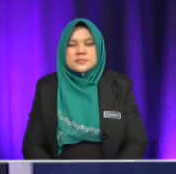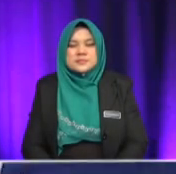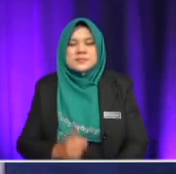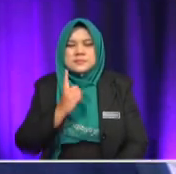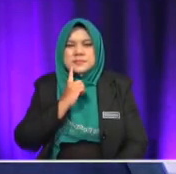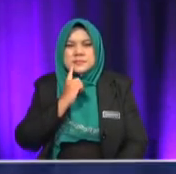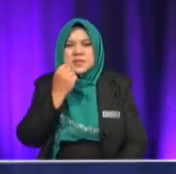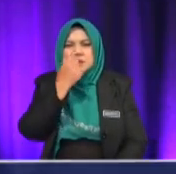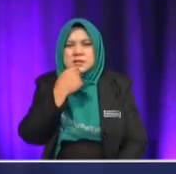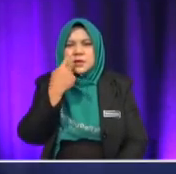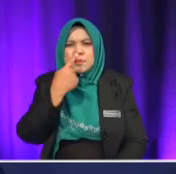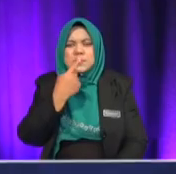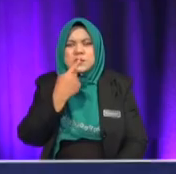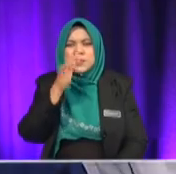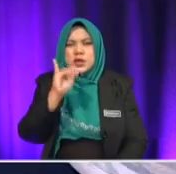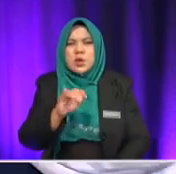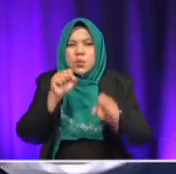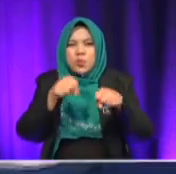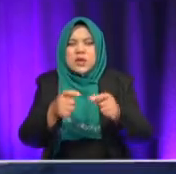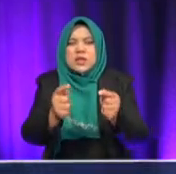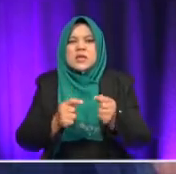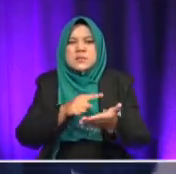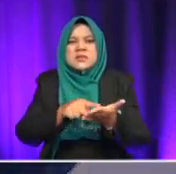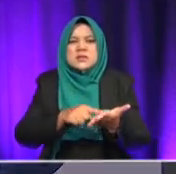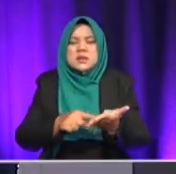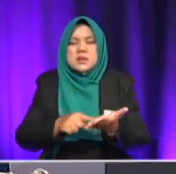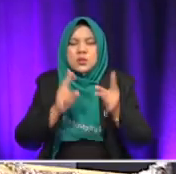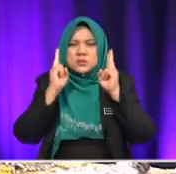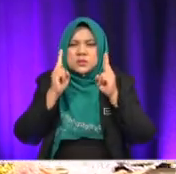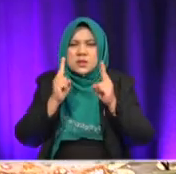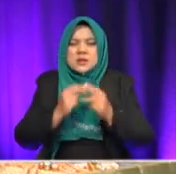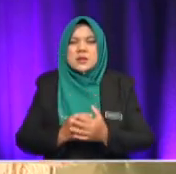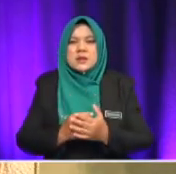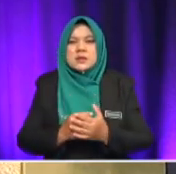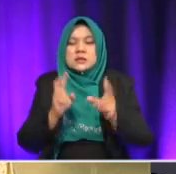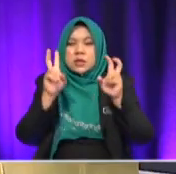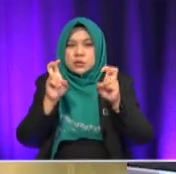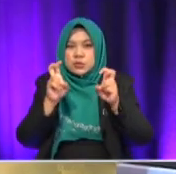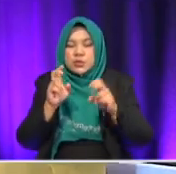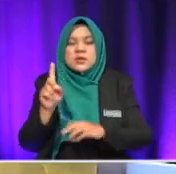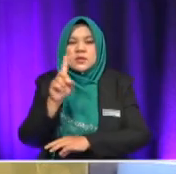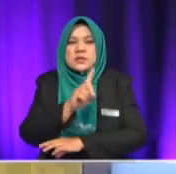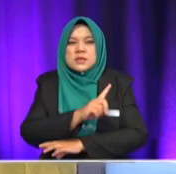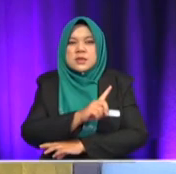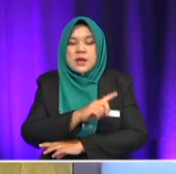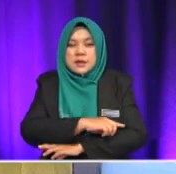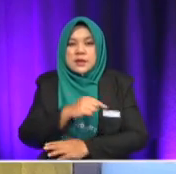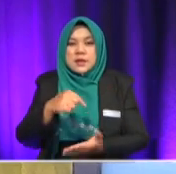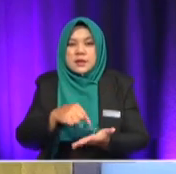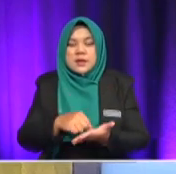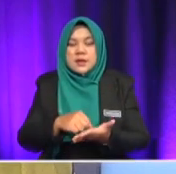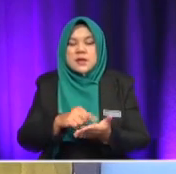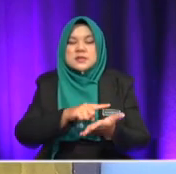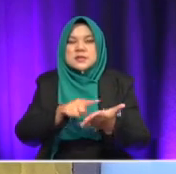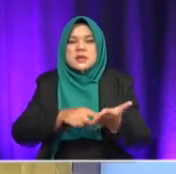Siapa sebenarnya yang boleh Terima zakat untuk topik kita pada hari ini pendidikan Islam dengan topik itu